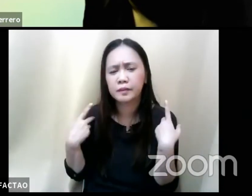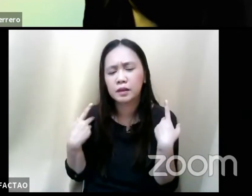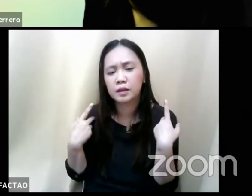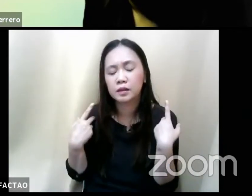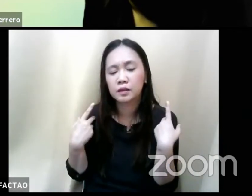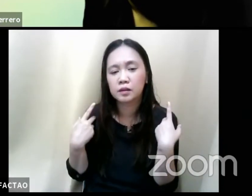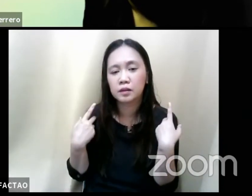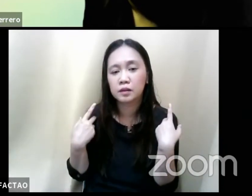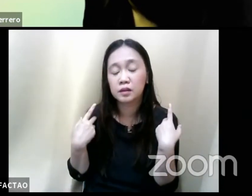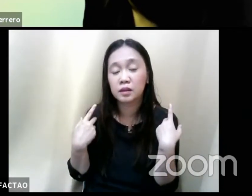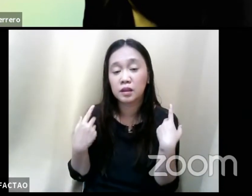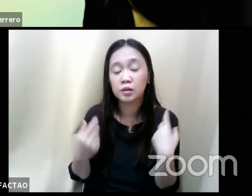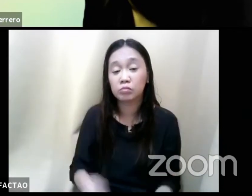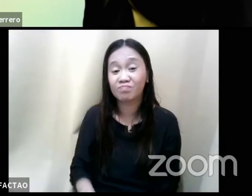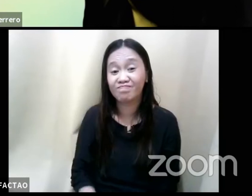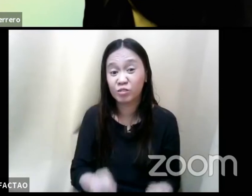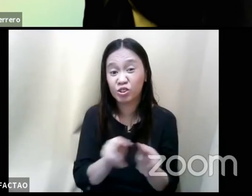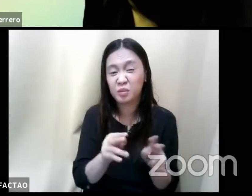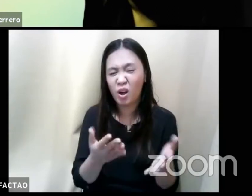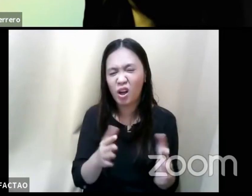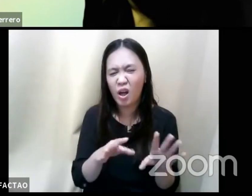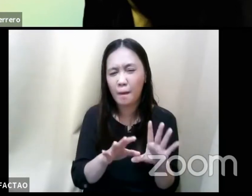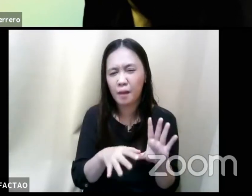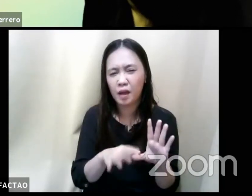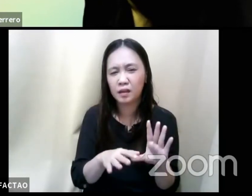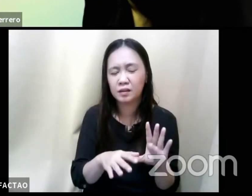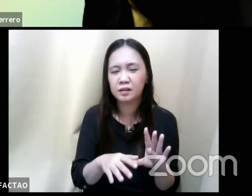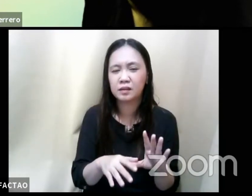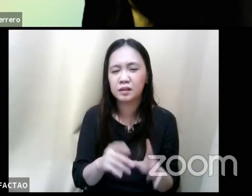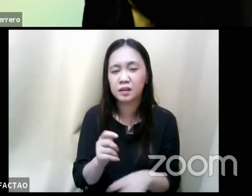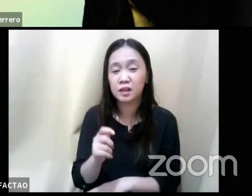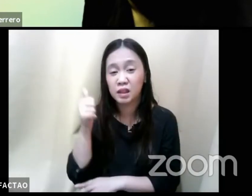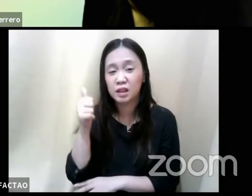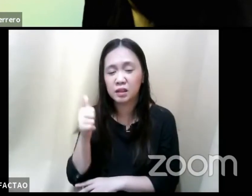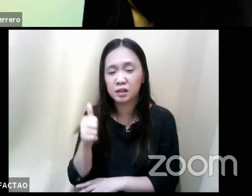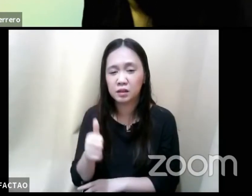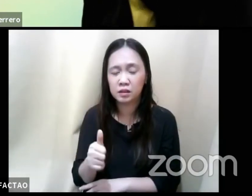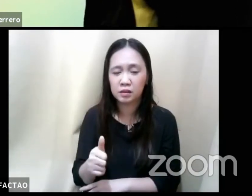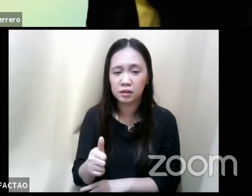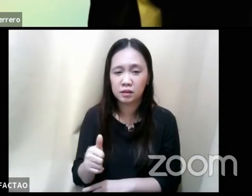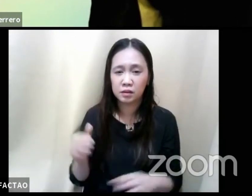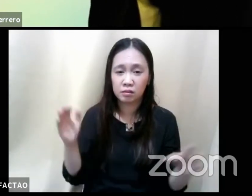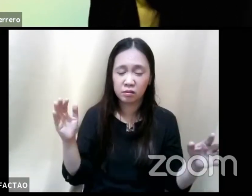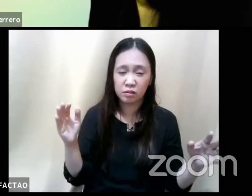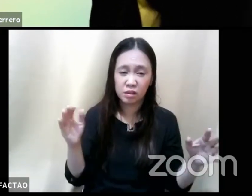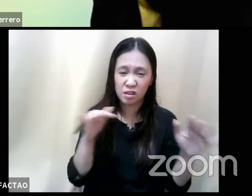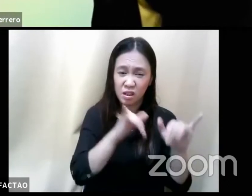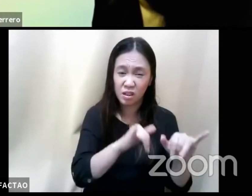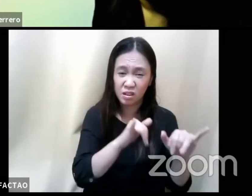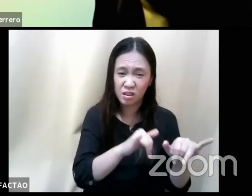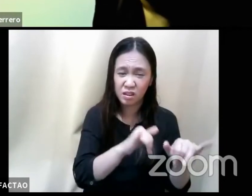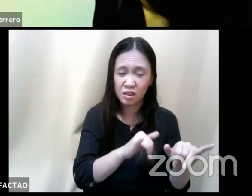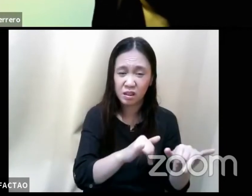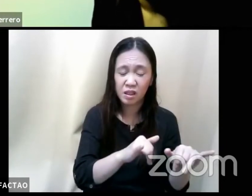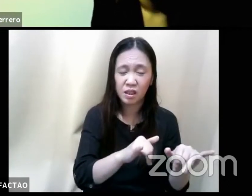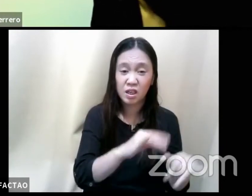mga walang kapansanan, nagiging matik na taguan yung bathroom. Kasi alam na may tubig, no?